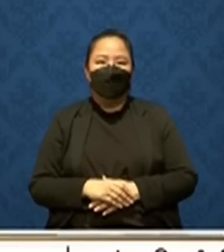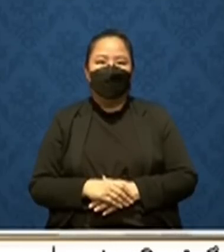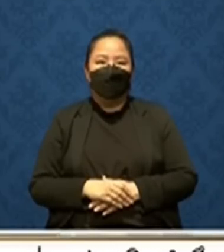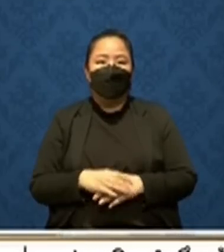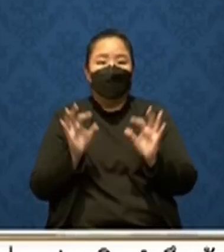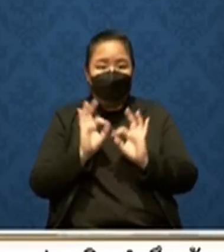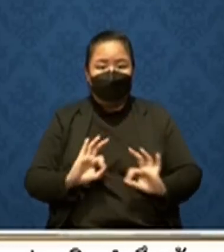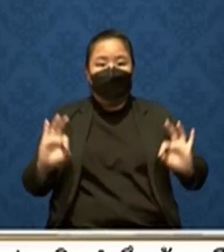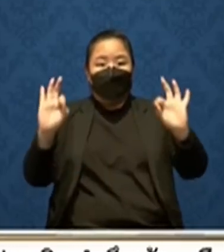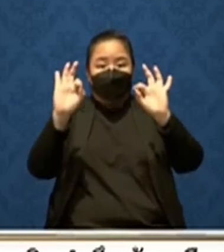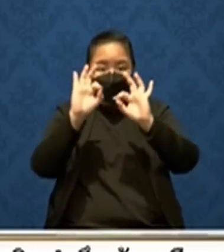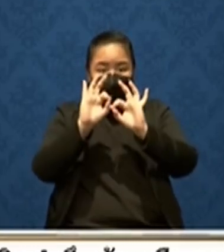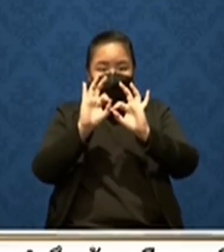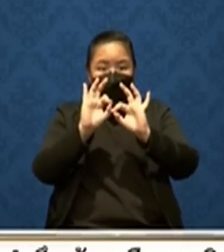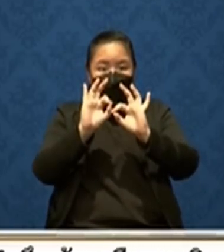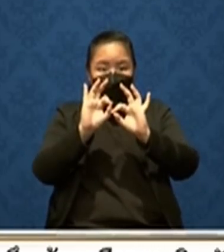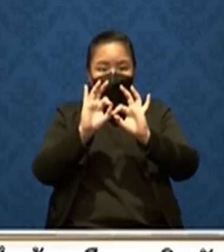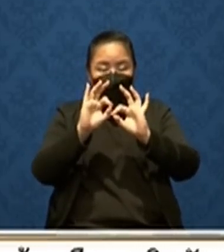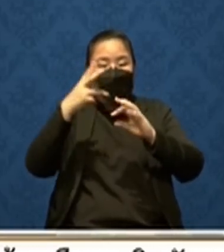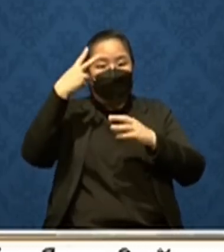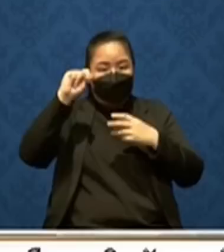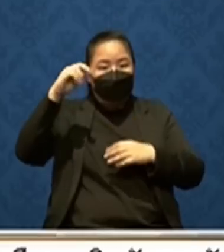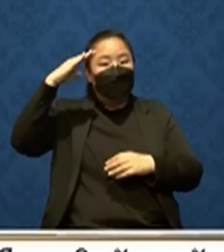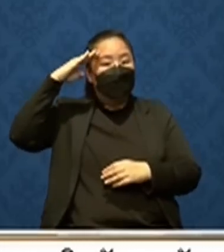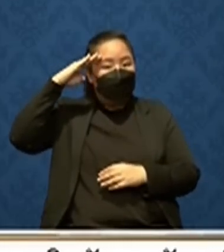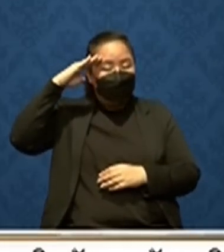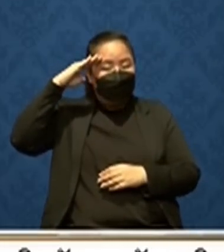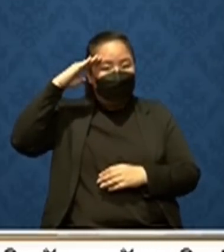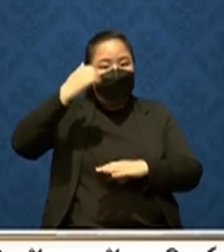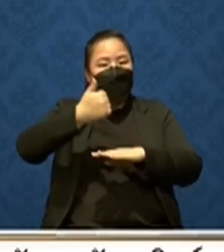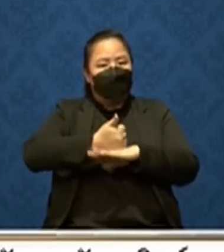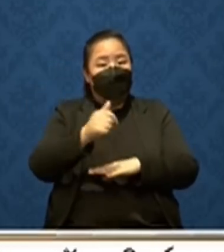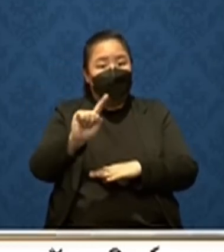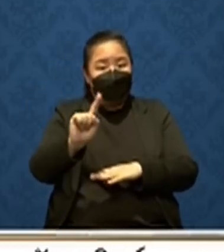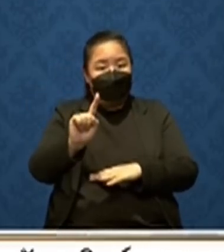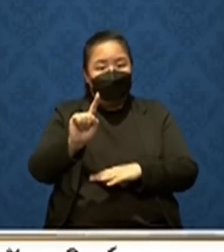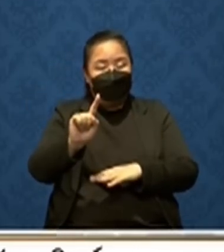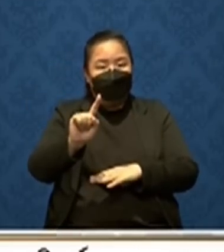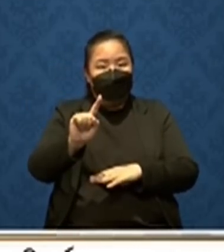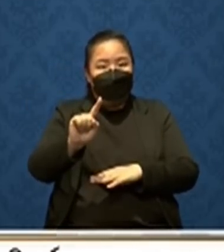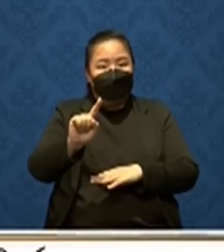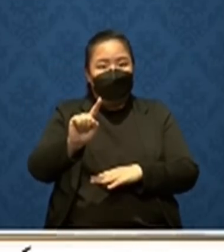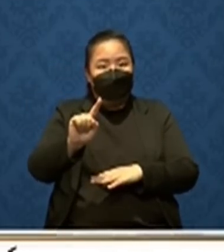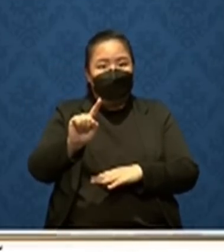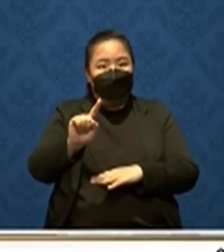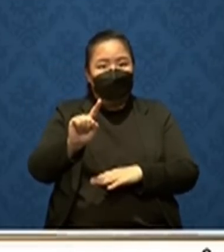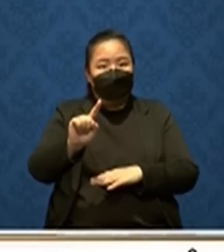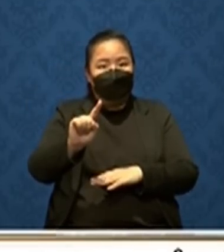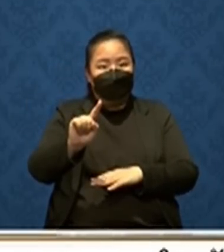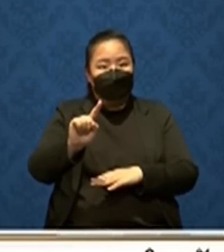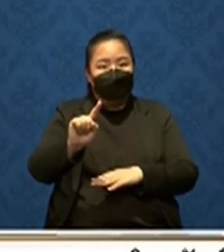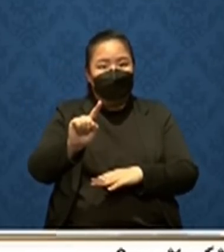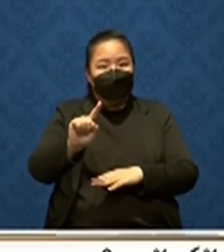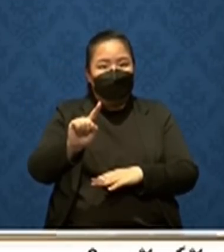และที่สำคัญคือพลเอกประยุทธ์จันทร์โอชาเป็นผู้นำที่โน้ทเสือ